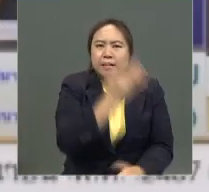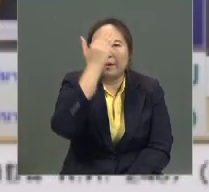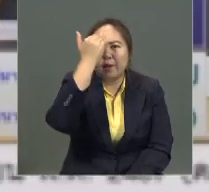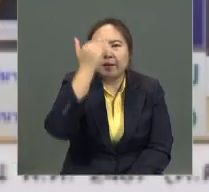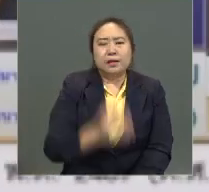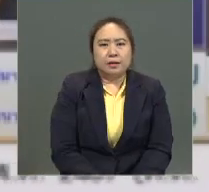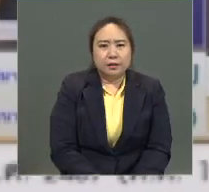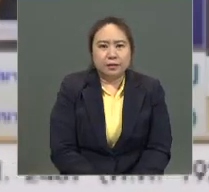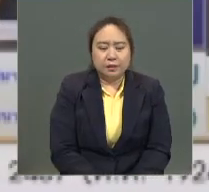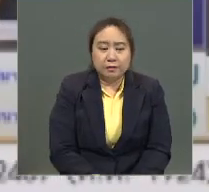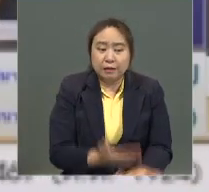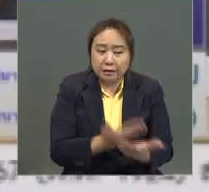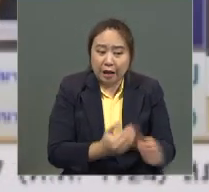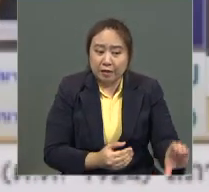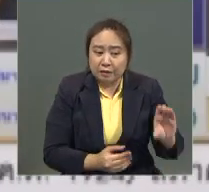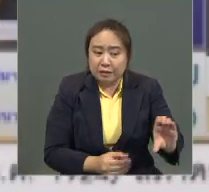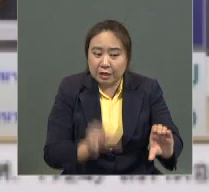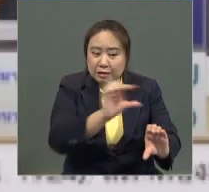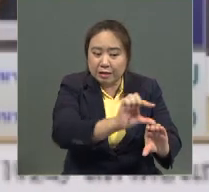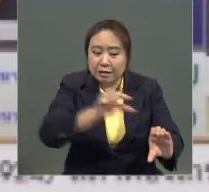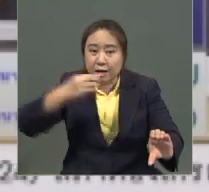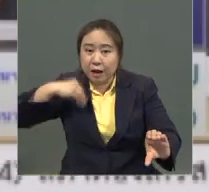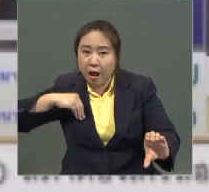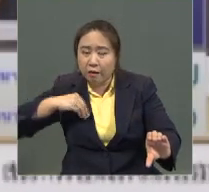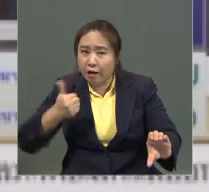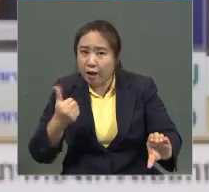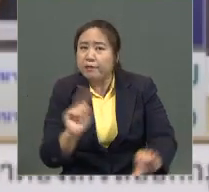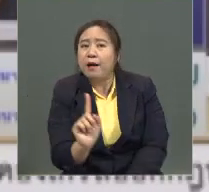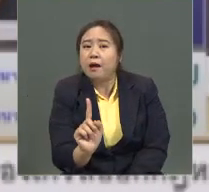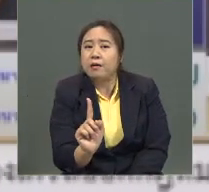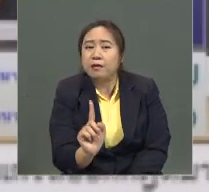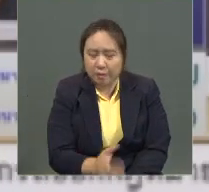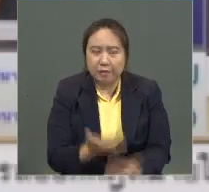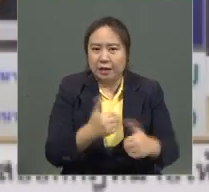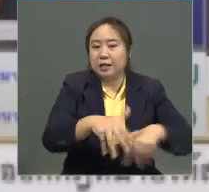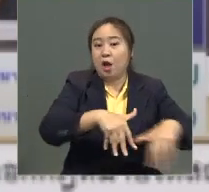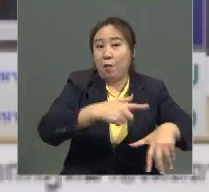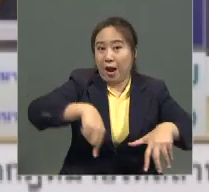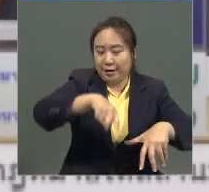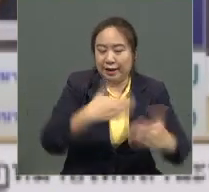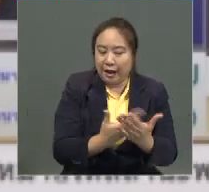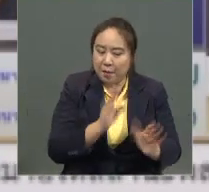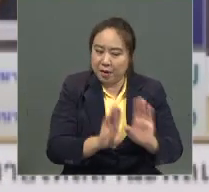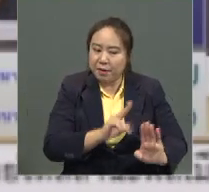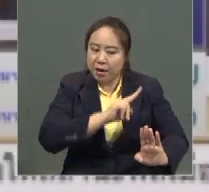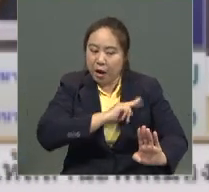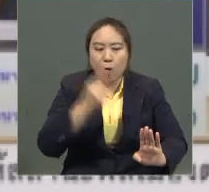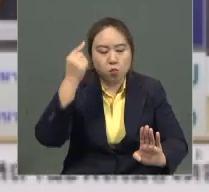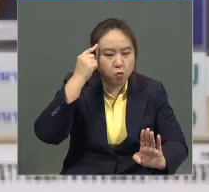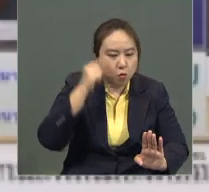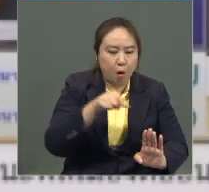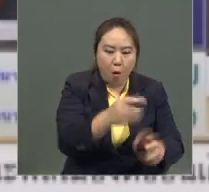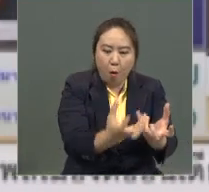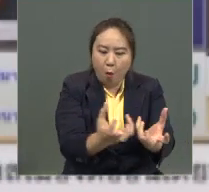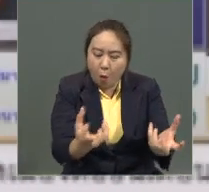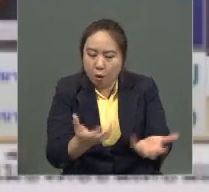หรือมันได้ส่วนต่างนะครับในส่วนนี้ชาวบ้านเขาก็ที่จริงเขาเปรียบเทียบราคาเองว่าเขาไปซื้อของ